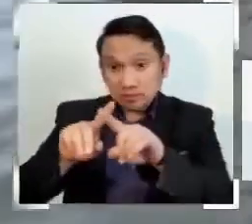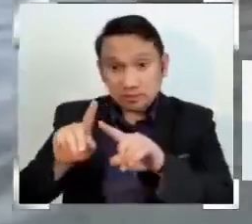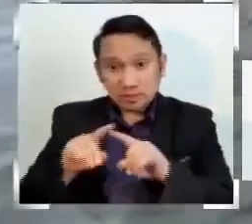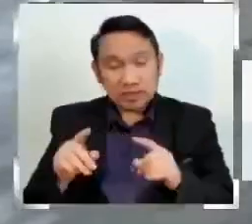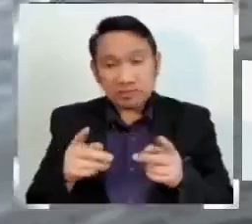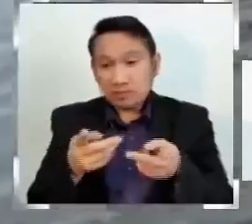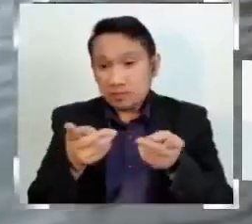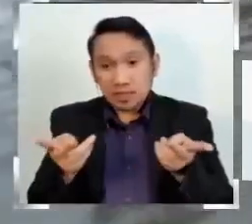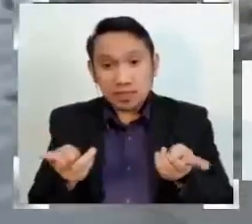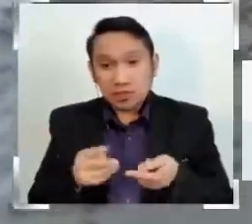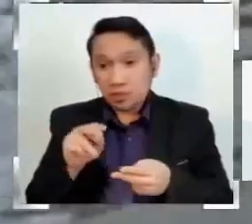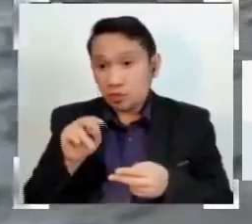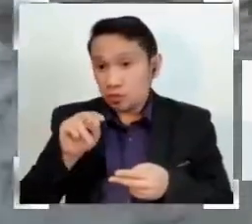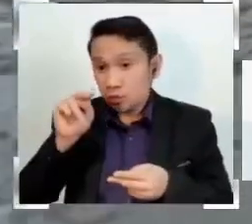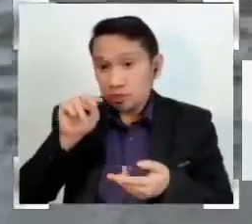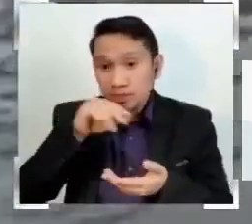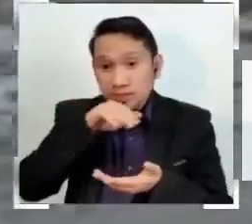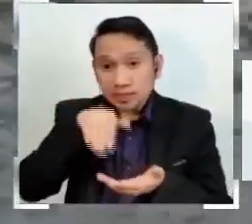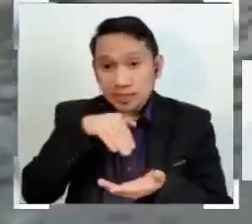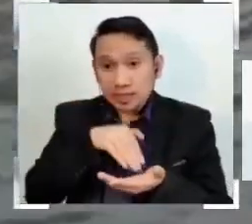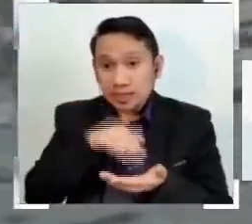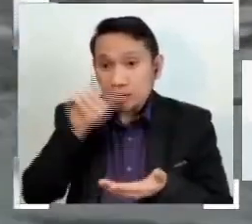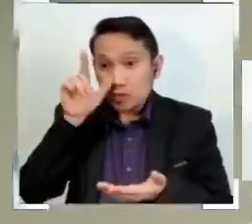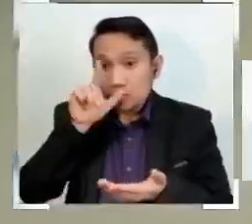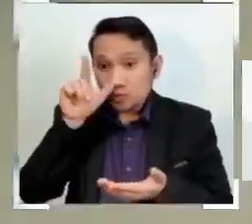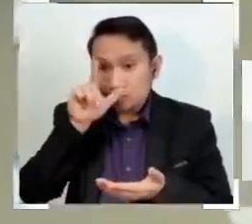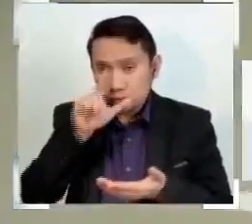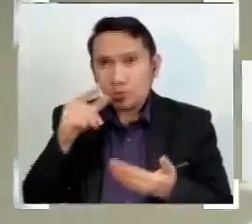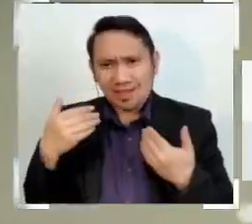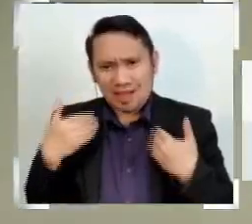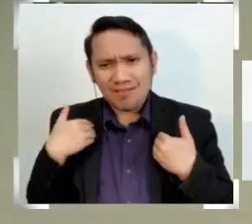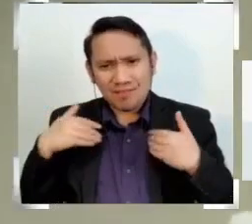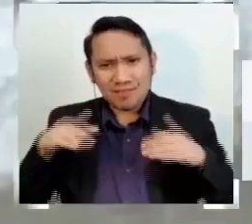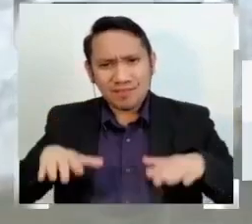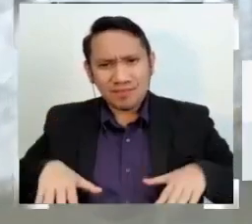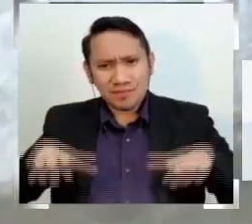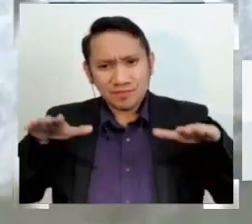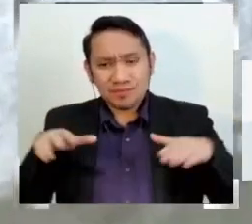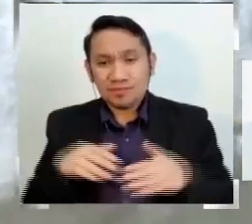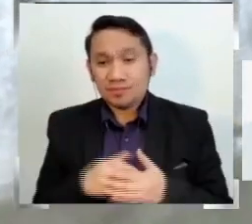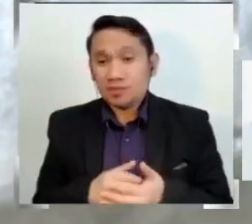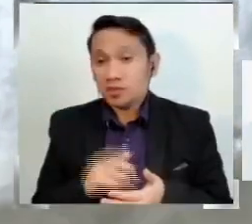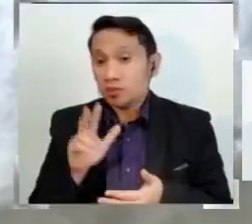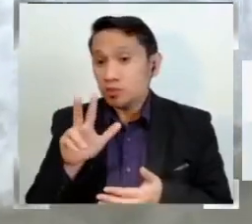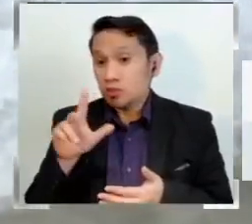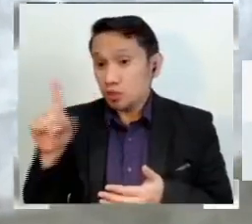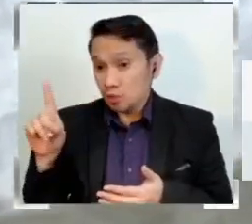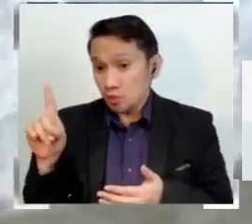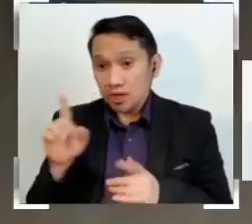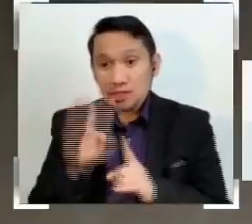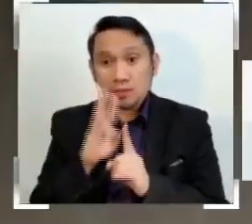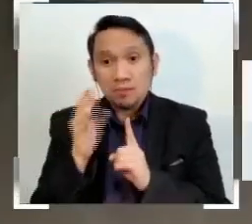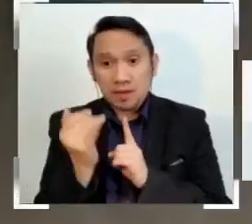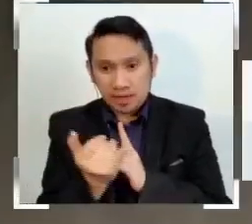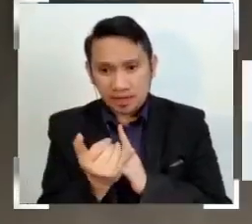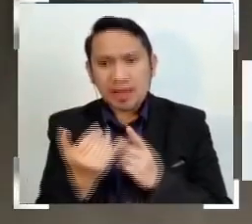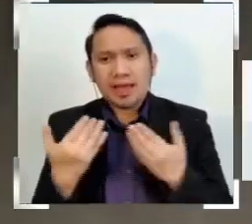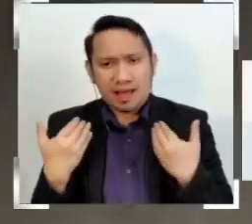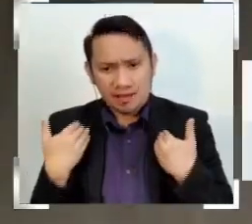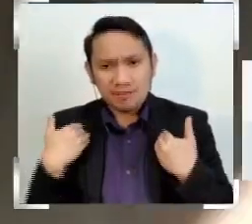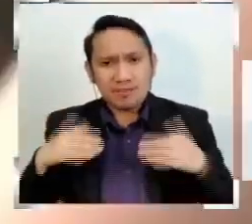Luzon ang bahang iniwan ng Bagyong Dodong at Habagat. 31 barangay sa Pampanga ang apektado ng baha ayon